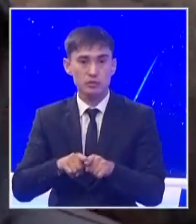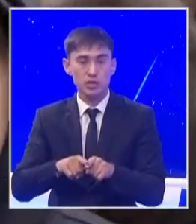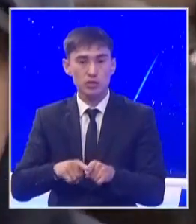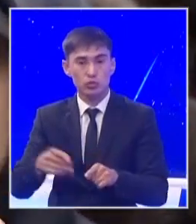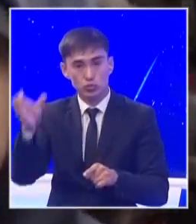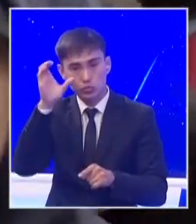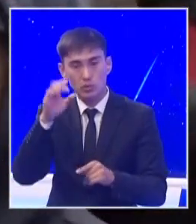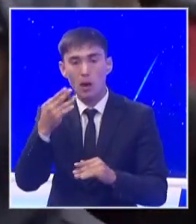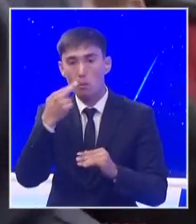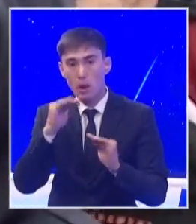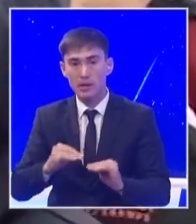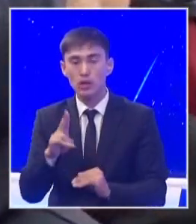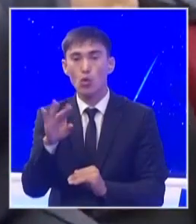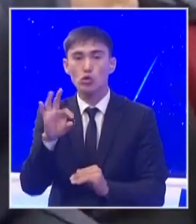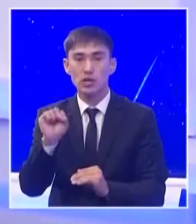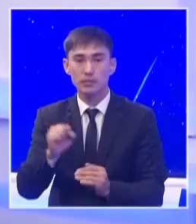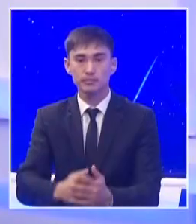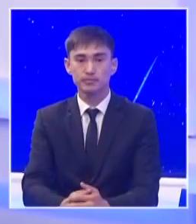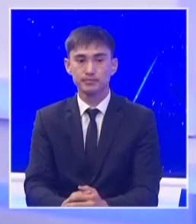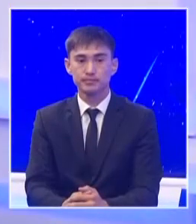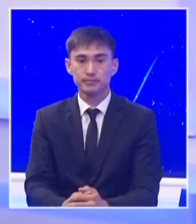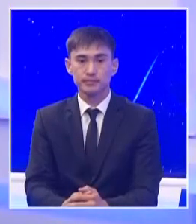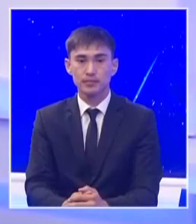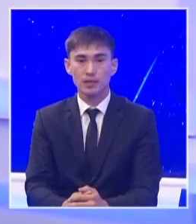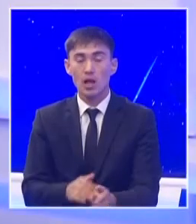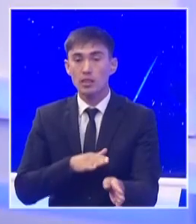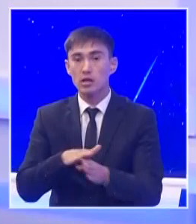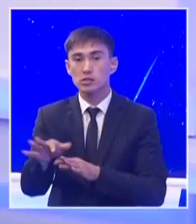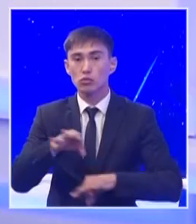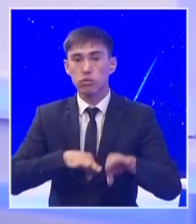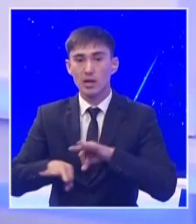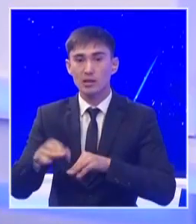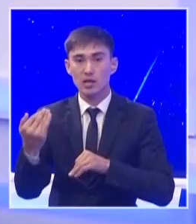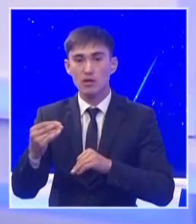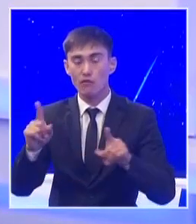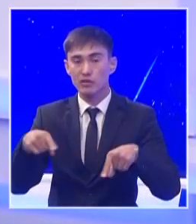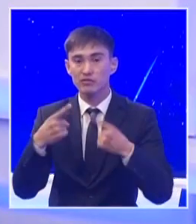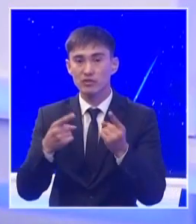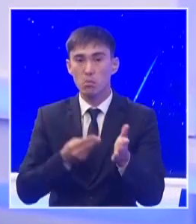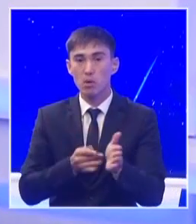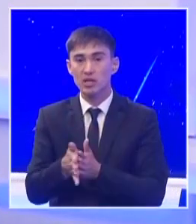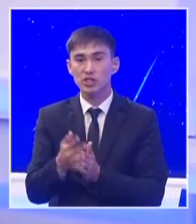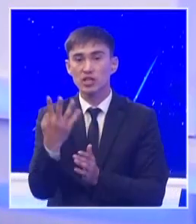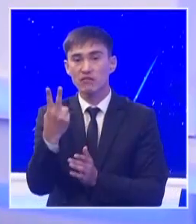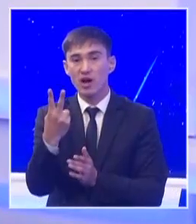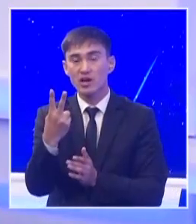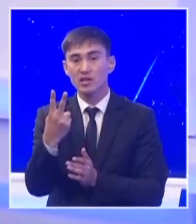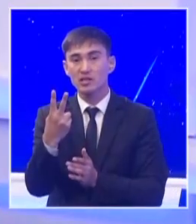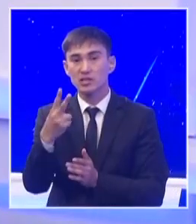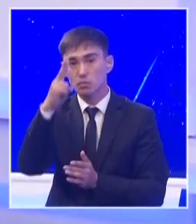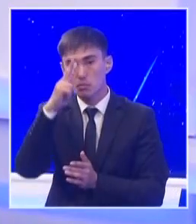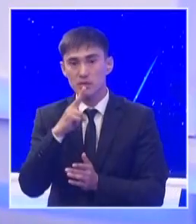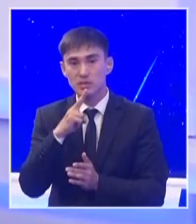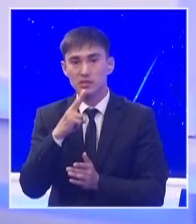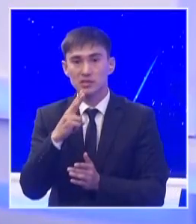любознательным, как маленький Кожа. На реализацию проекта и на его возведение потрачено 2,5 месяца.